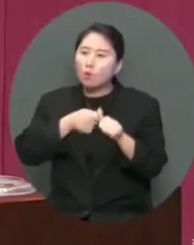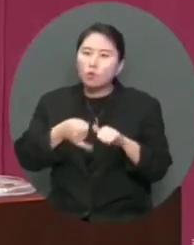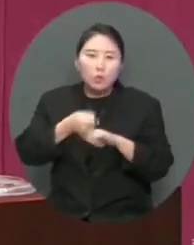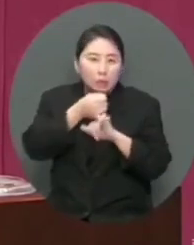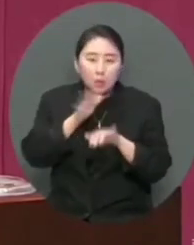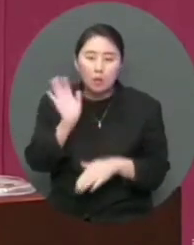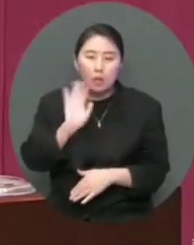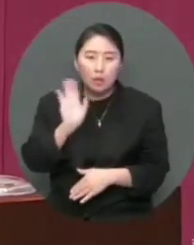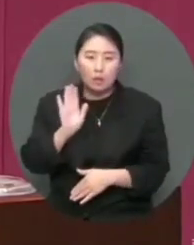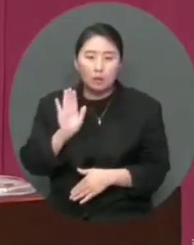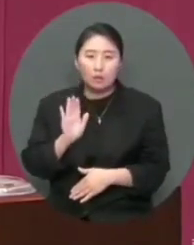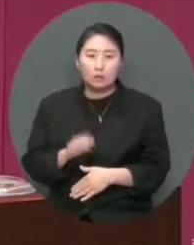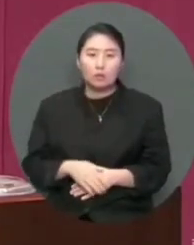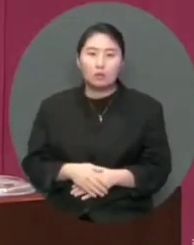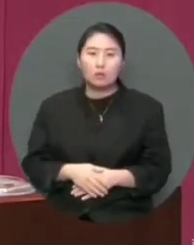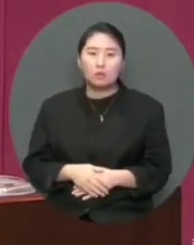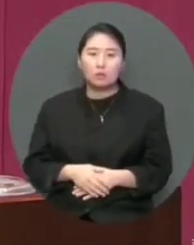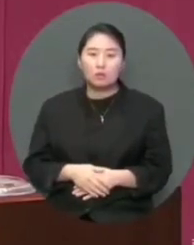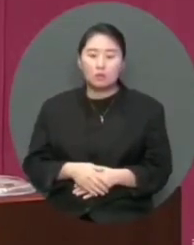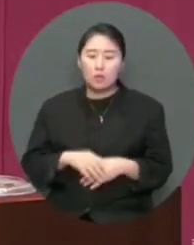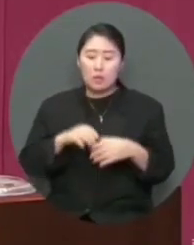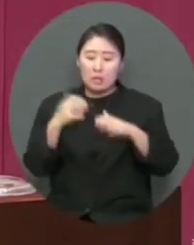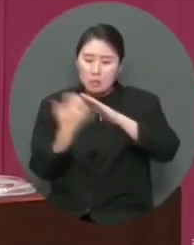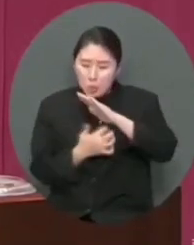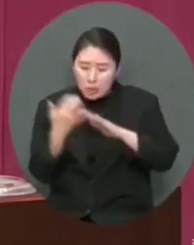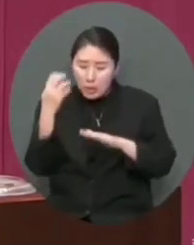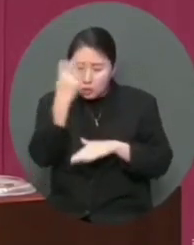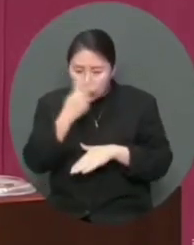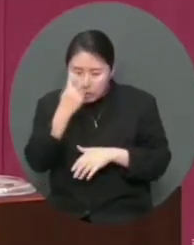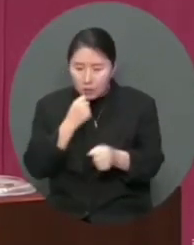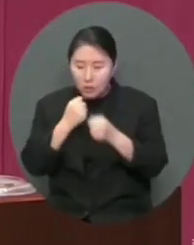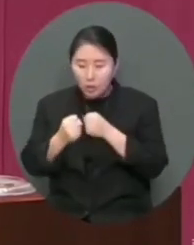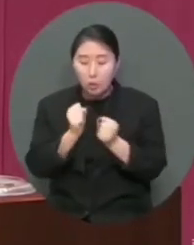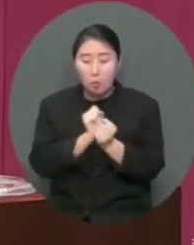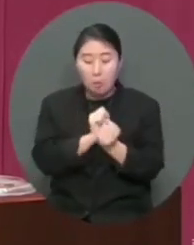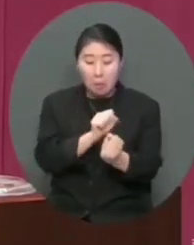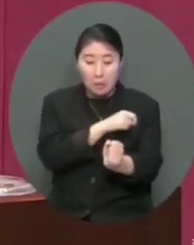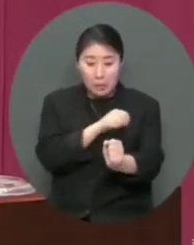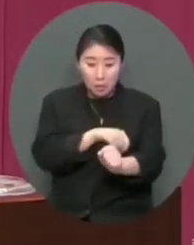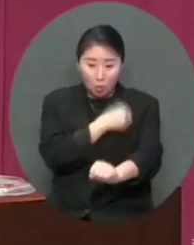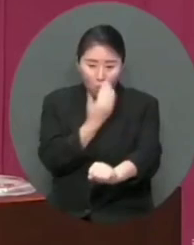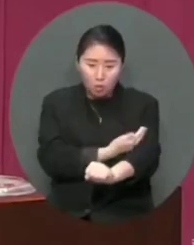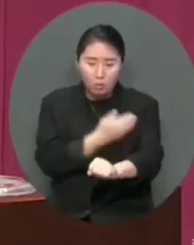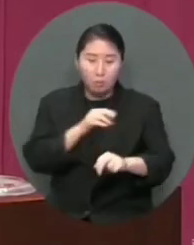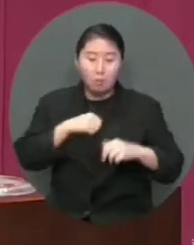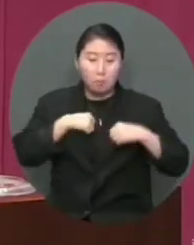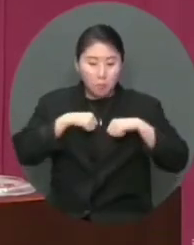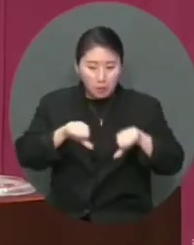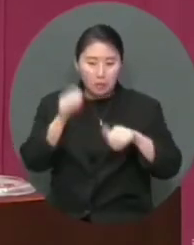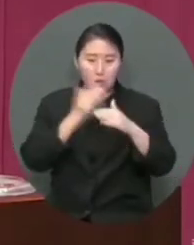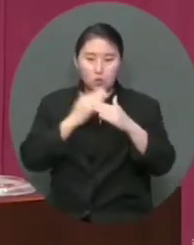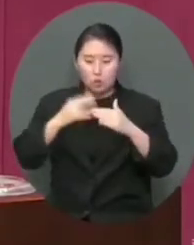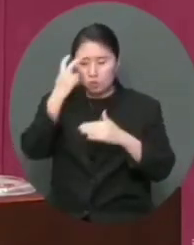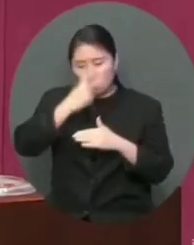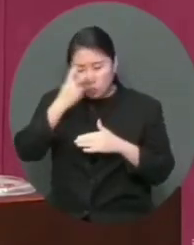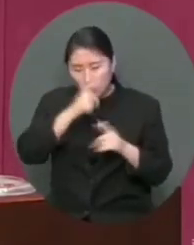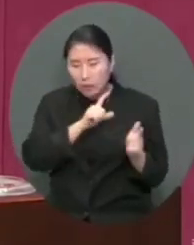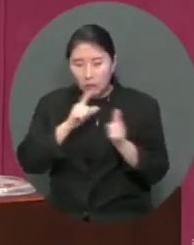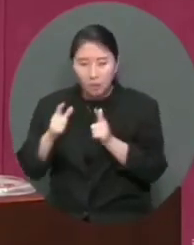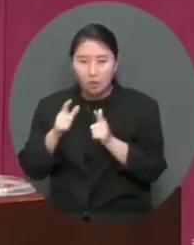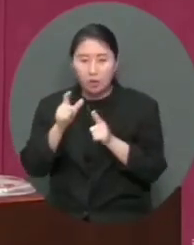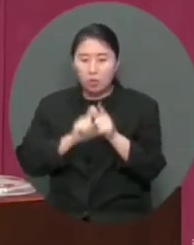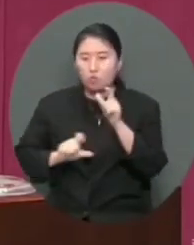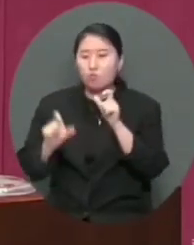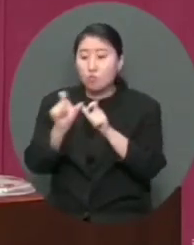약속도 아니었습니다. 심지어 조작 수사라고 해도 불체포 특권을 포기하겠다며 정당한 수사니 뭐니 하는 부가